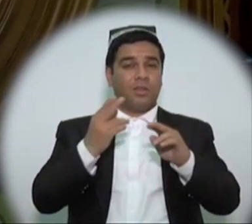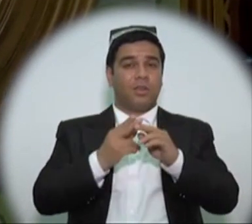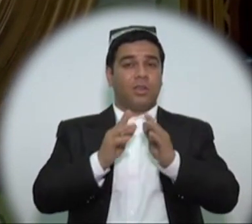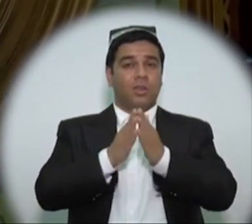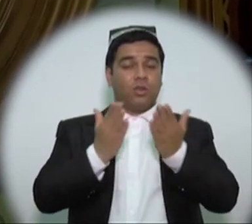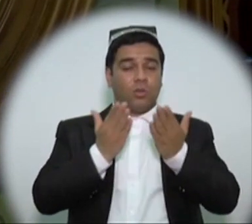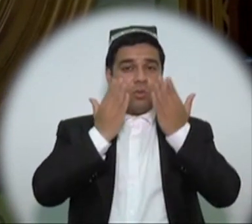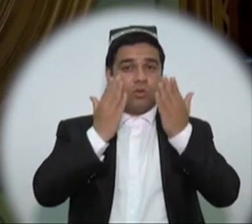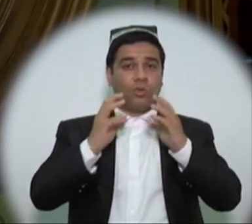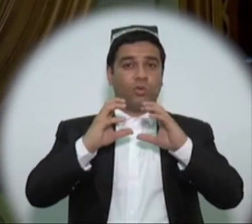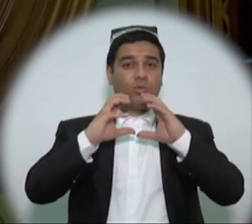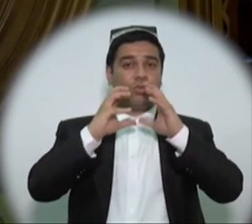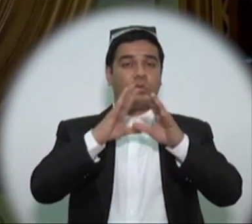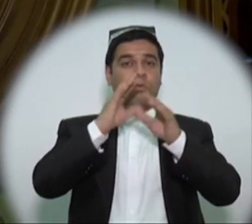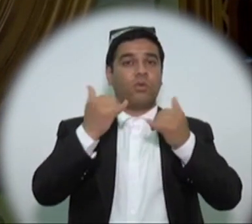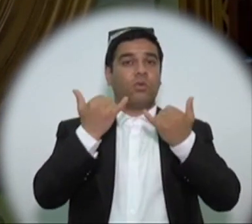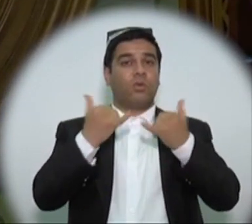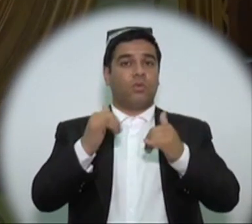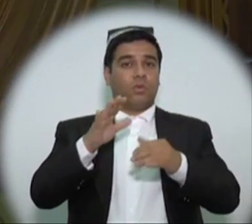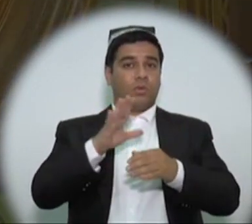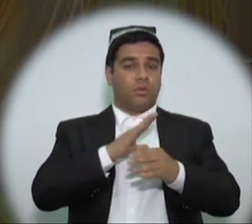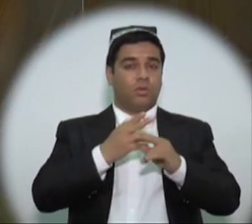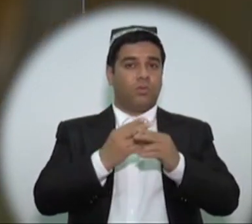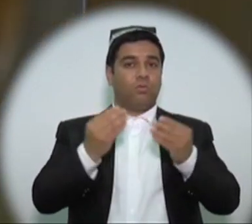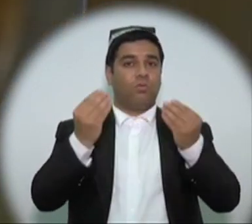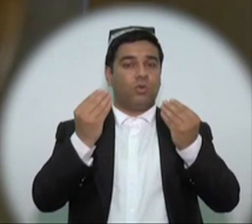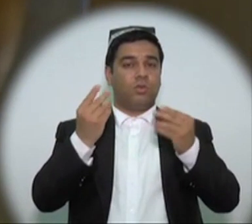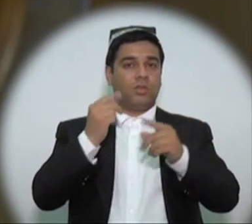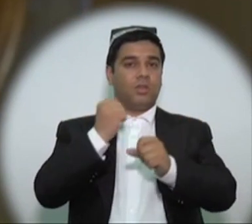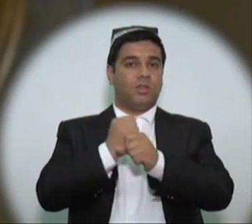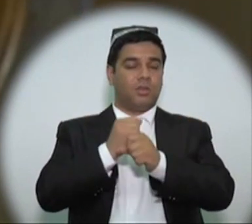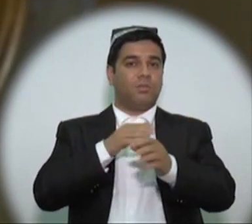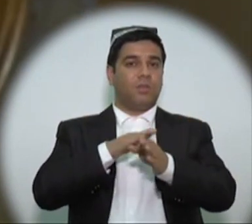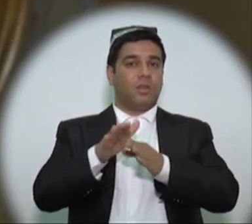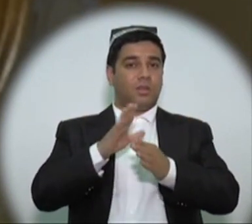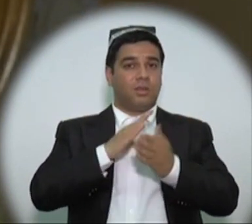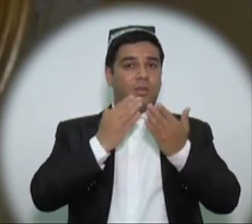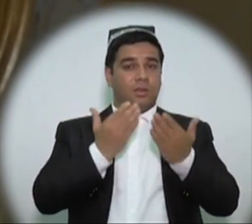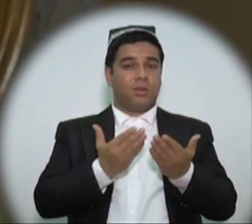boyunca dünyanın lal kaldıradigan mucizakar işlerini kıldı.